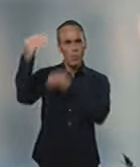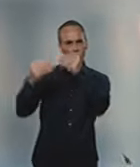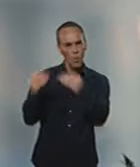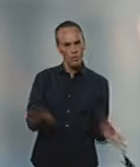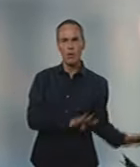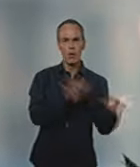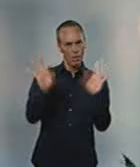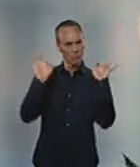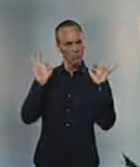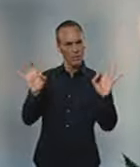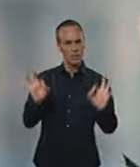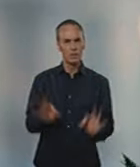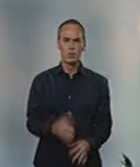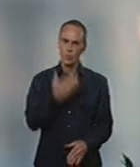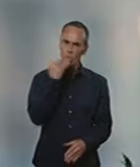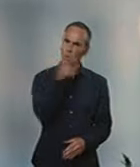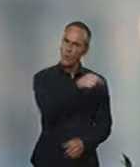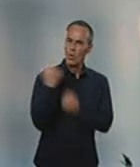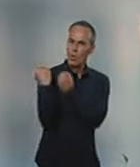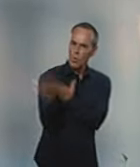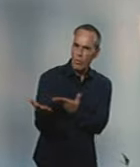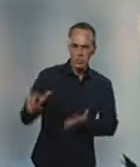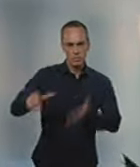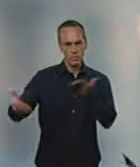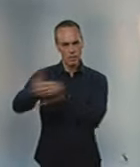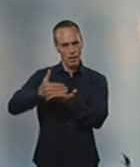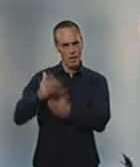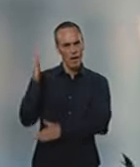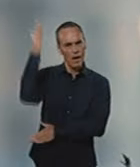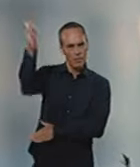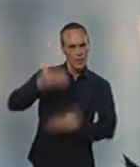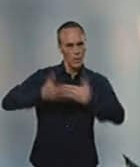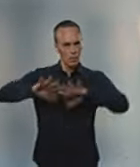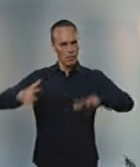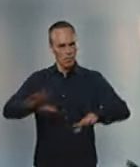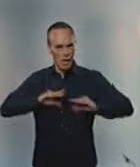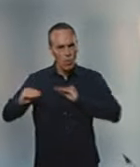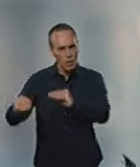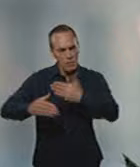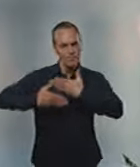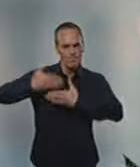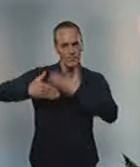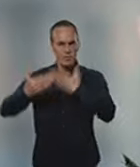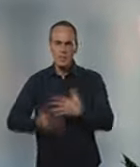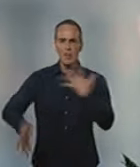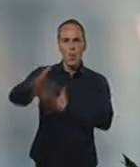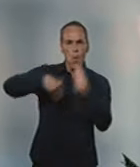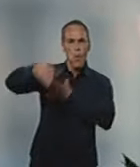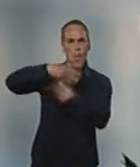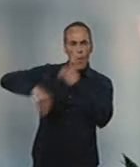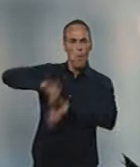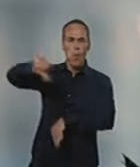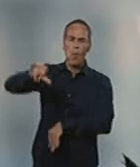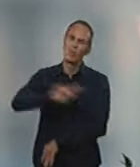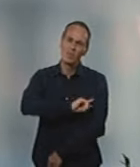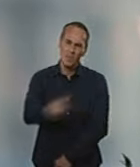est proposez aux salariés de construire l'avenir sur des réalités et non pas sur des mensonges ou des chimères